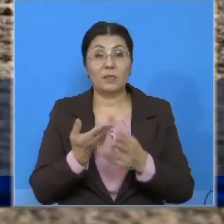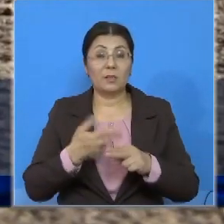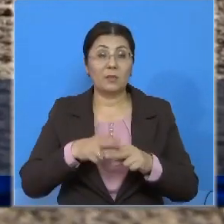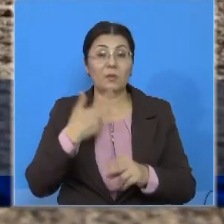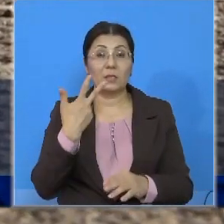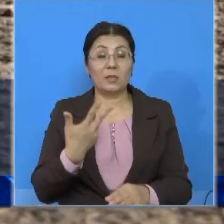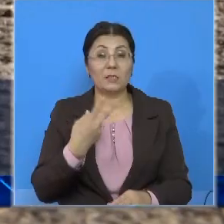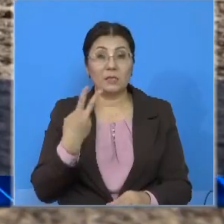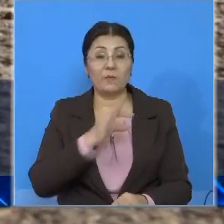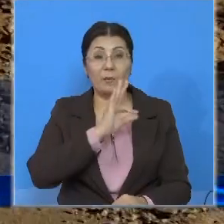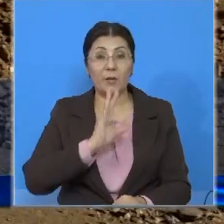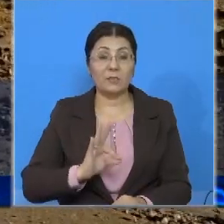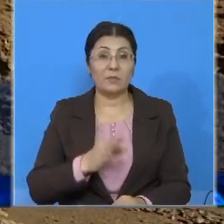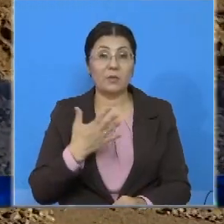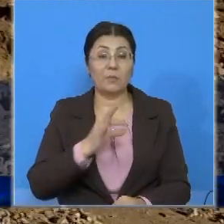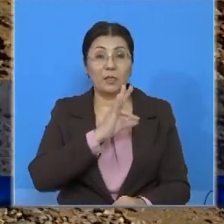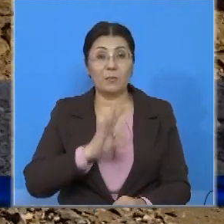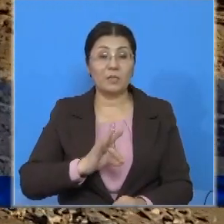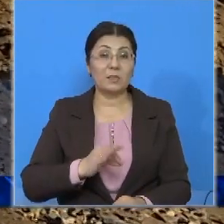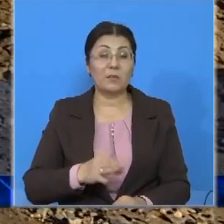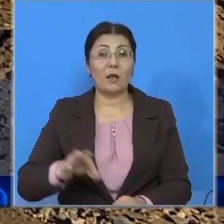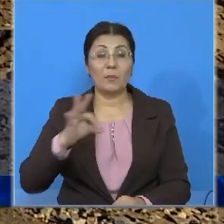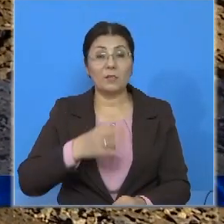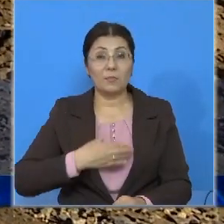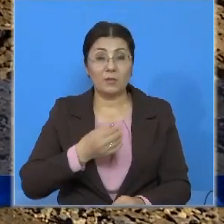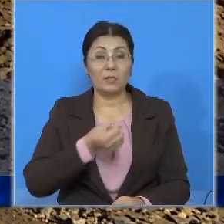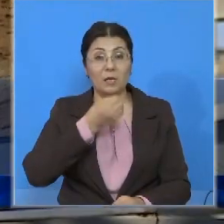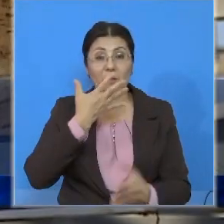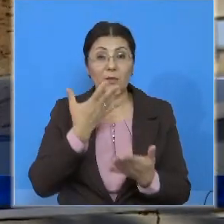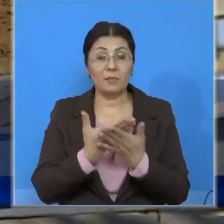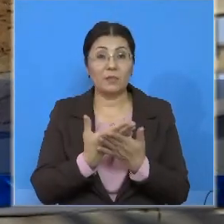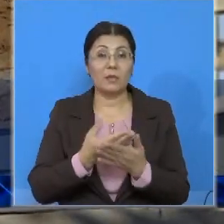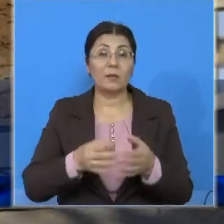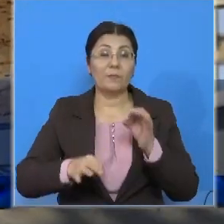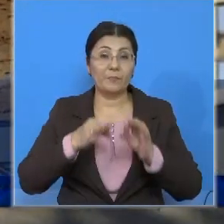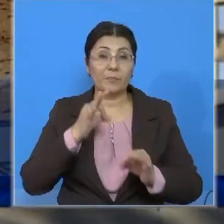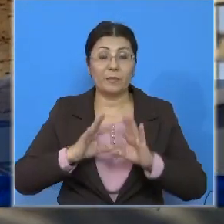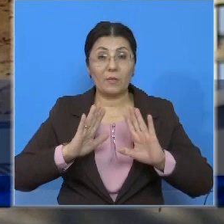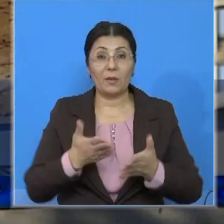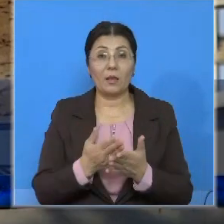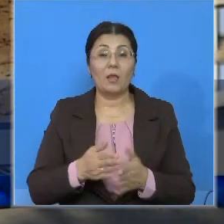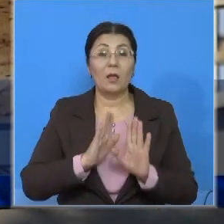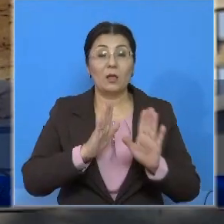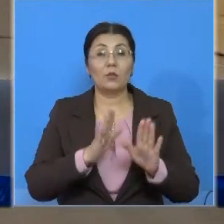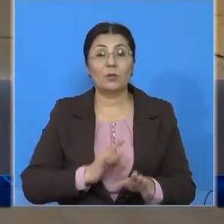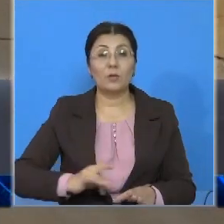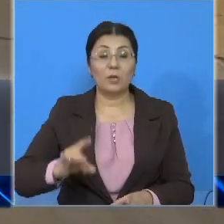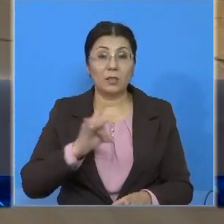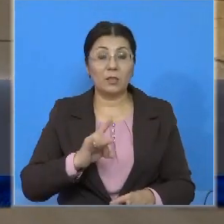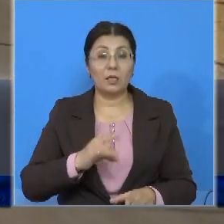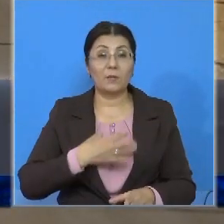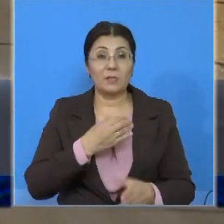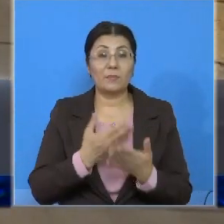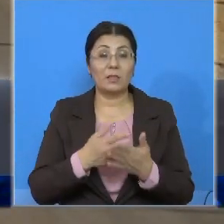лишь 32%. 5% дорог областного значения хорошие. В удовлетворительном состоянии находятся только дороги регионального значения.